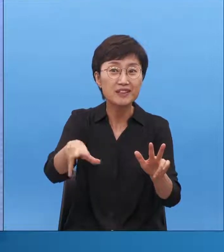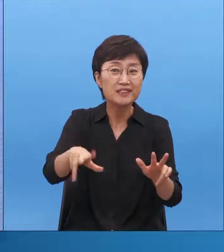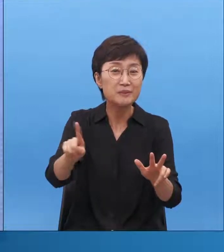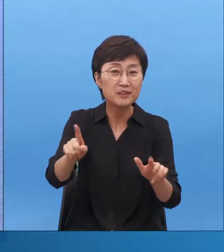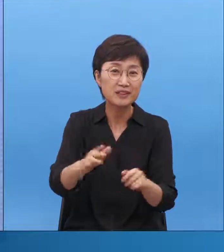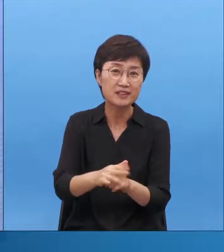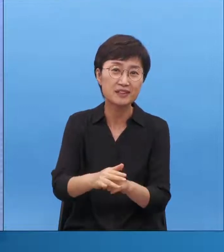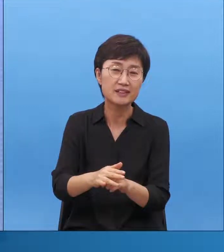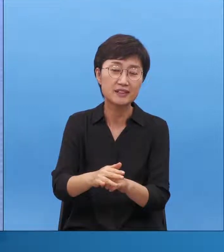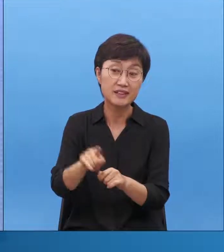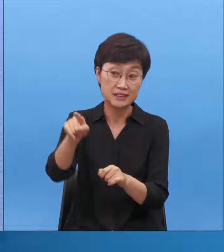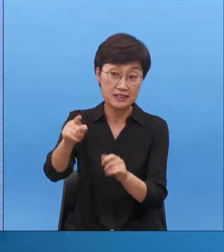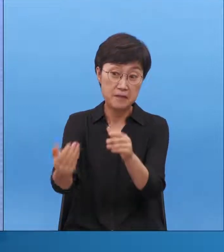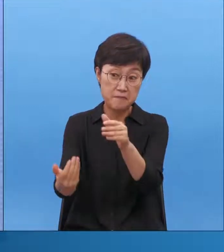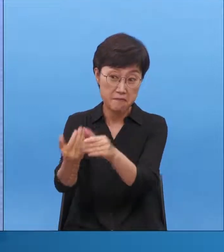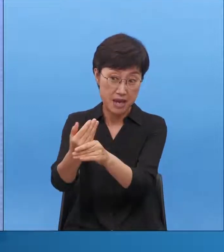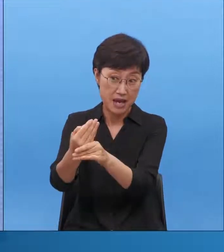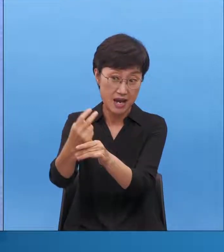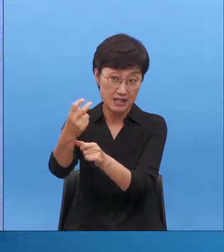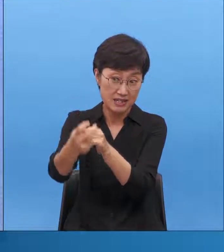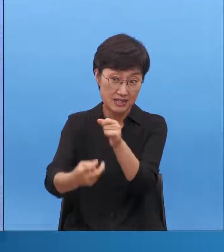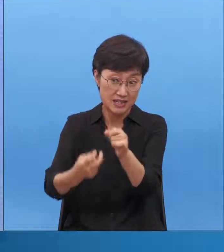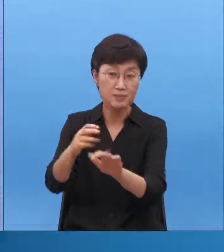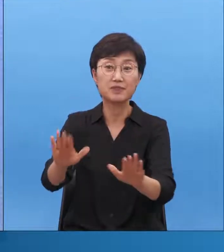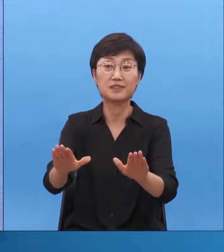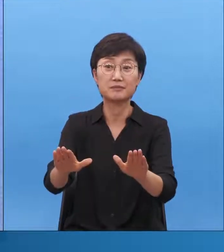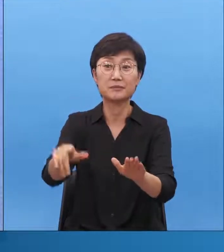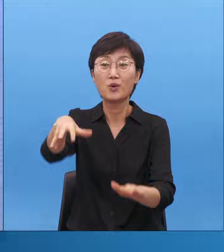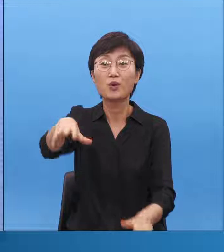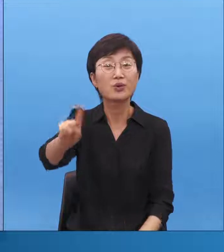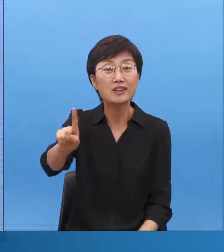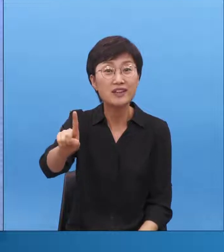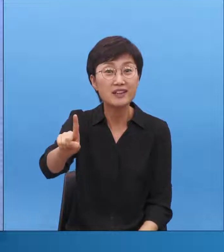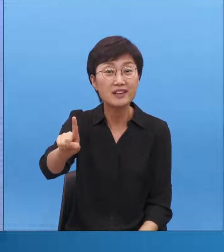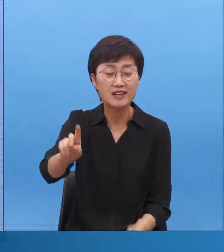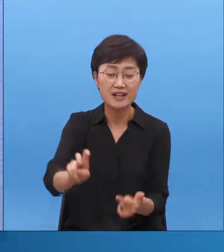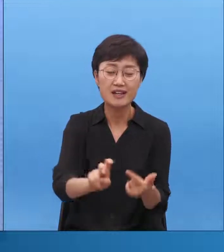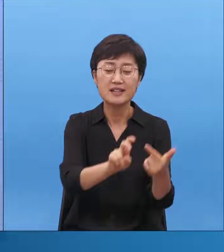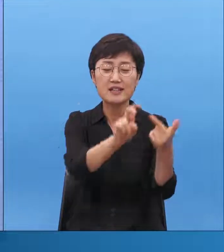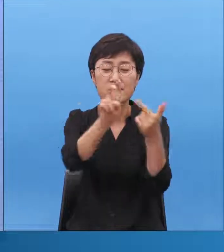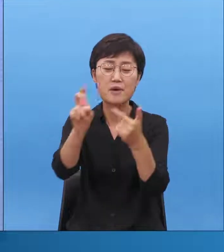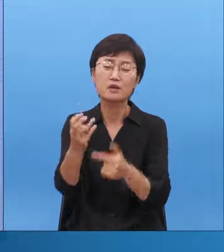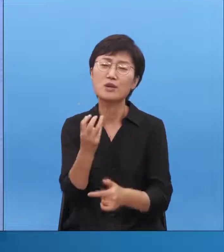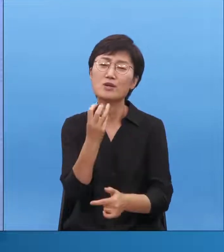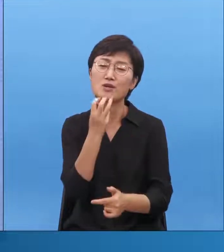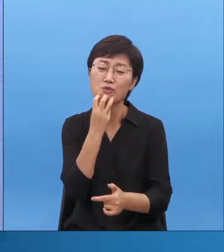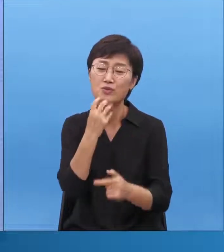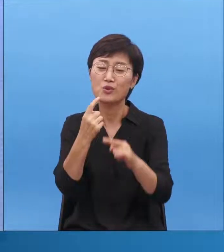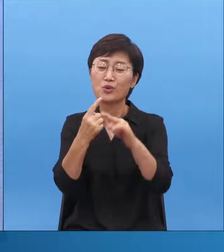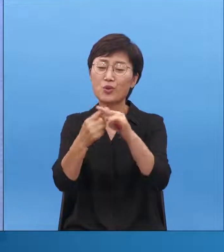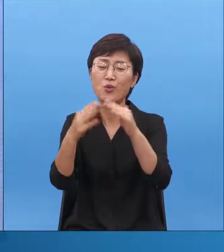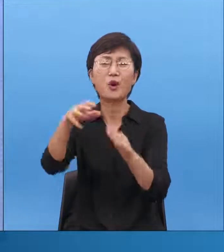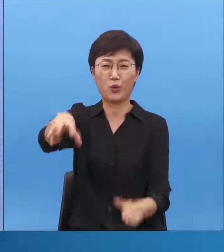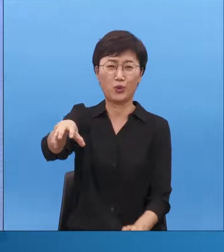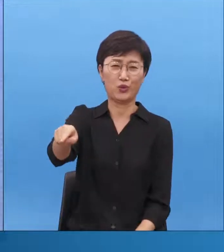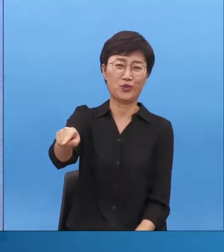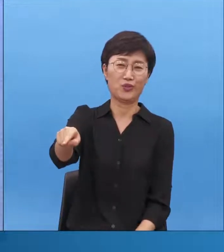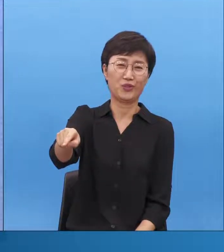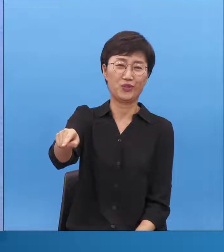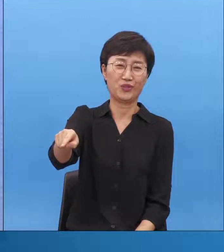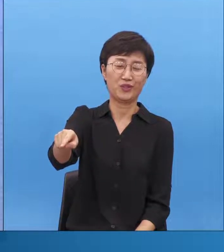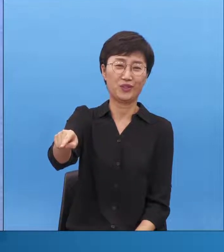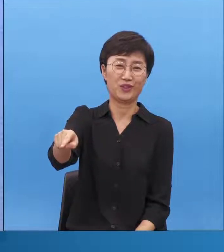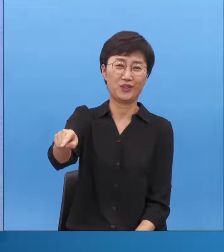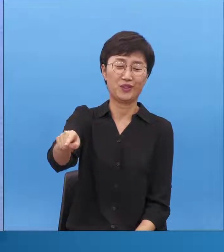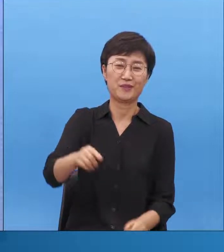20년 지났는데 우리 이마누엘 서울교회로 바뀌었습니다. Now, 20 years has passed, but that prayer center has actually become the